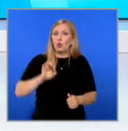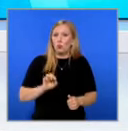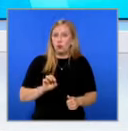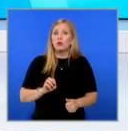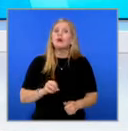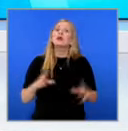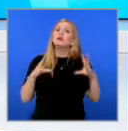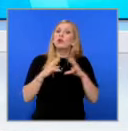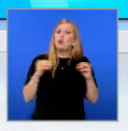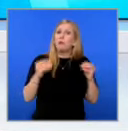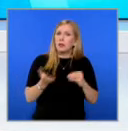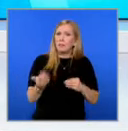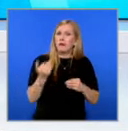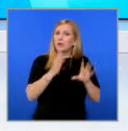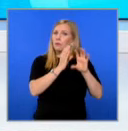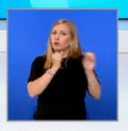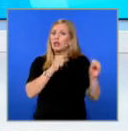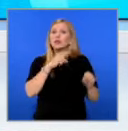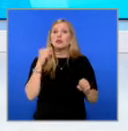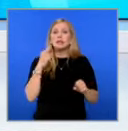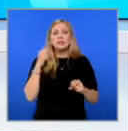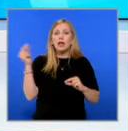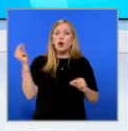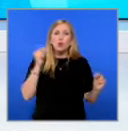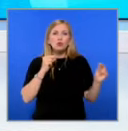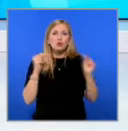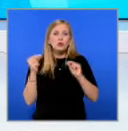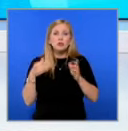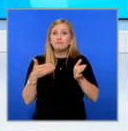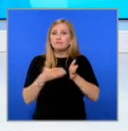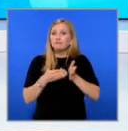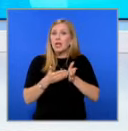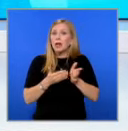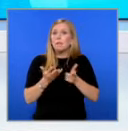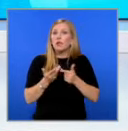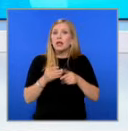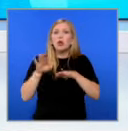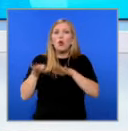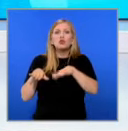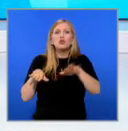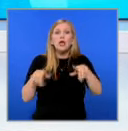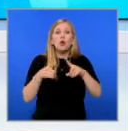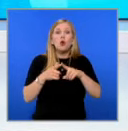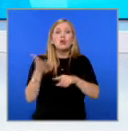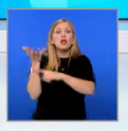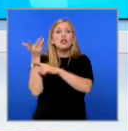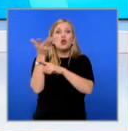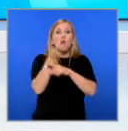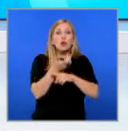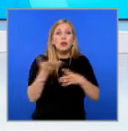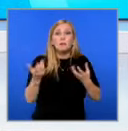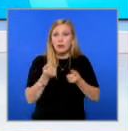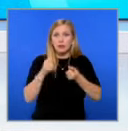привика руския посланик и се консултира със съюзниците заради поредните останки от дрон намерени на нейна